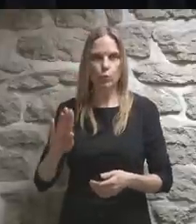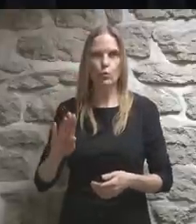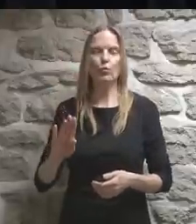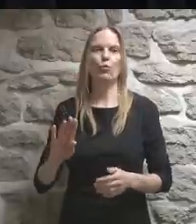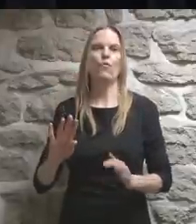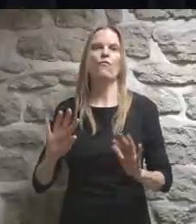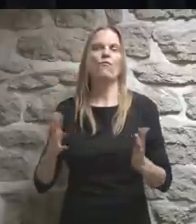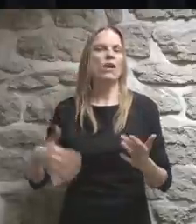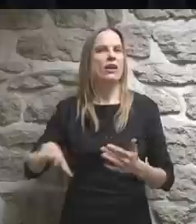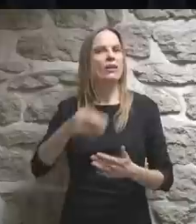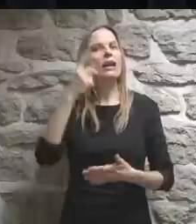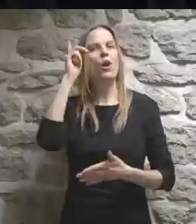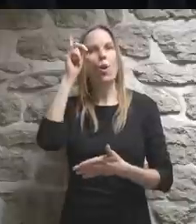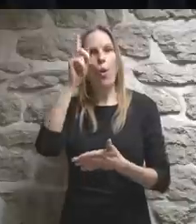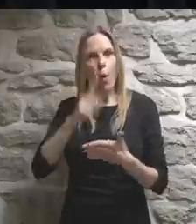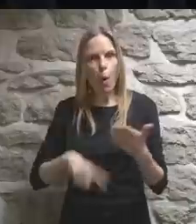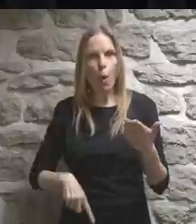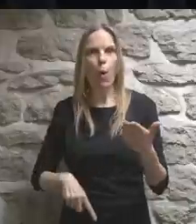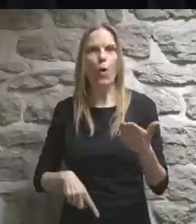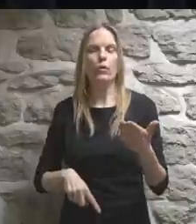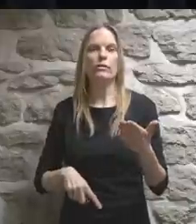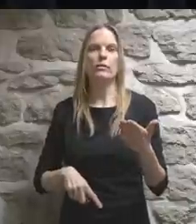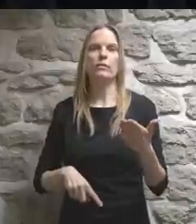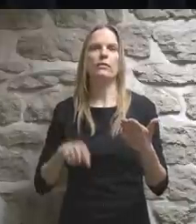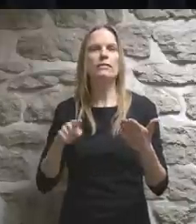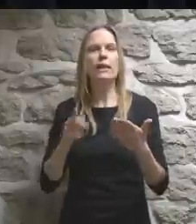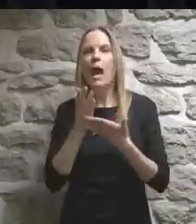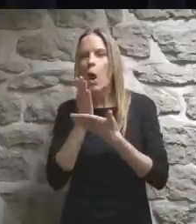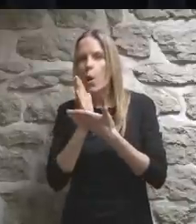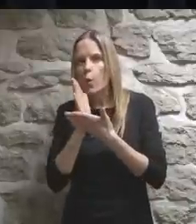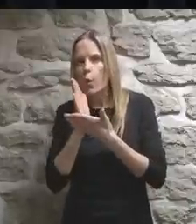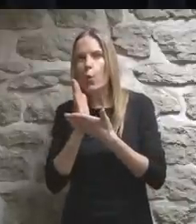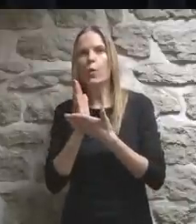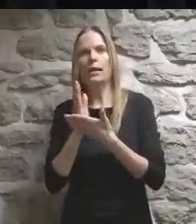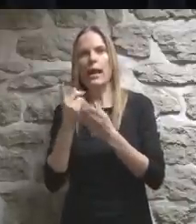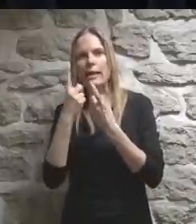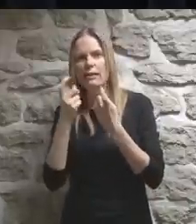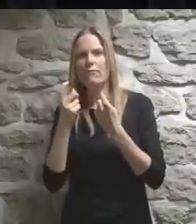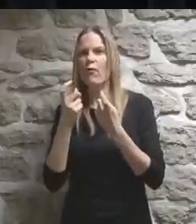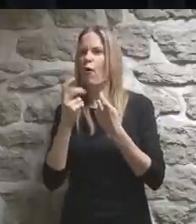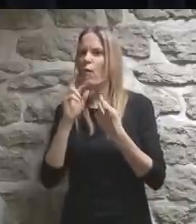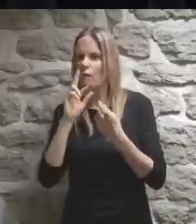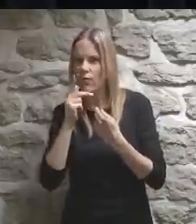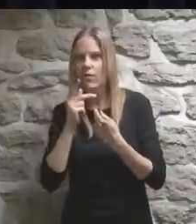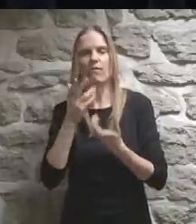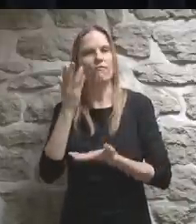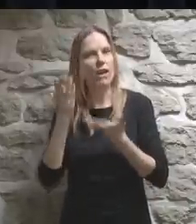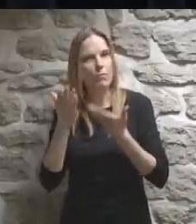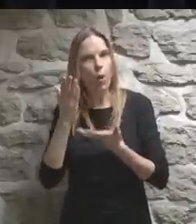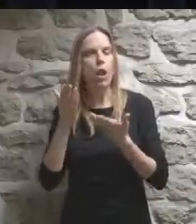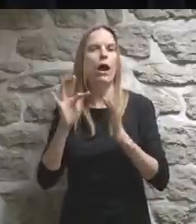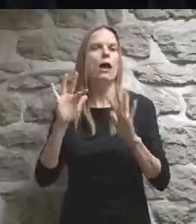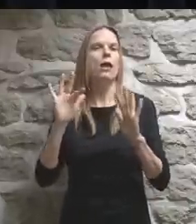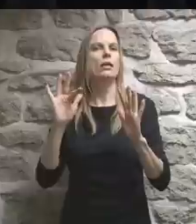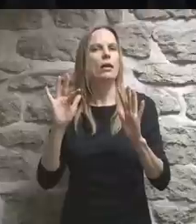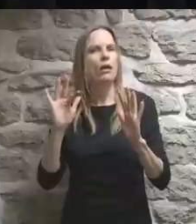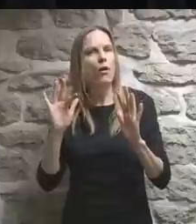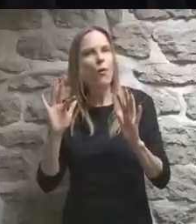oli kuidagi kõigil lootus, et see luure info ehk läheb mööda, et ehk ei lähe nii, nagu